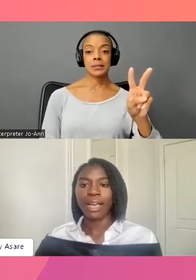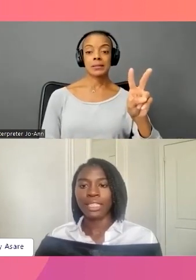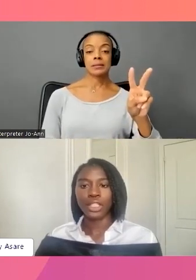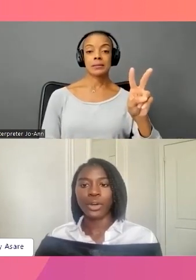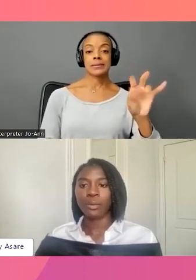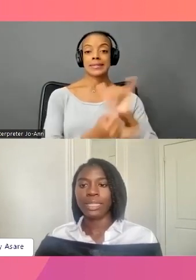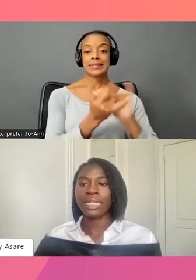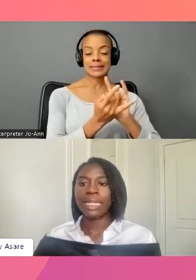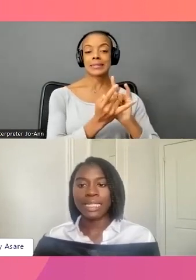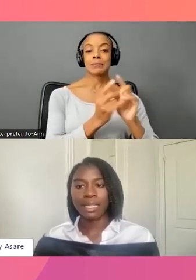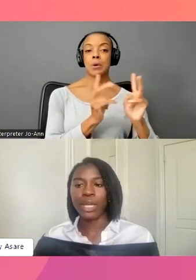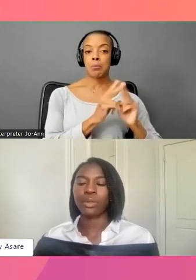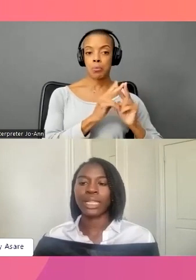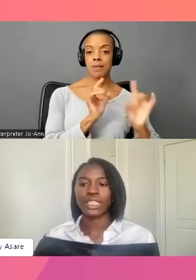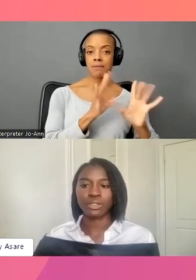avons donc